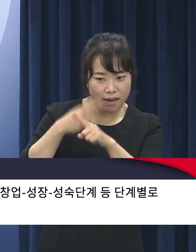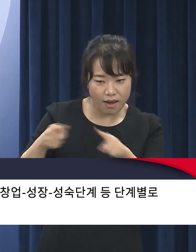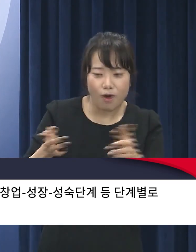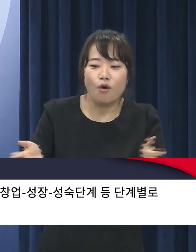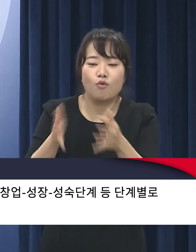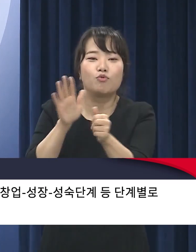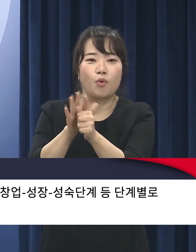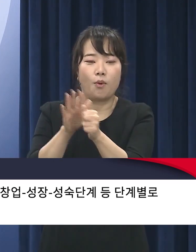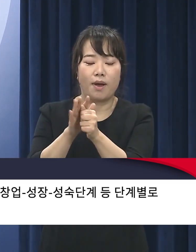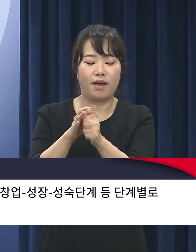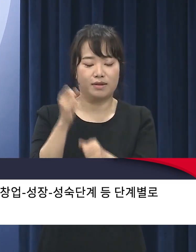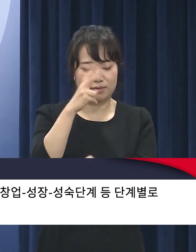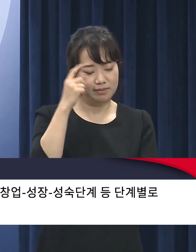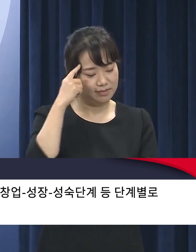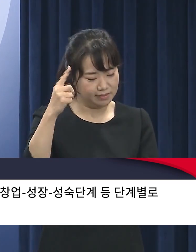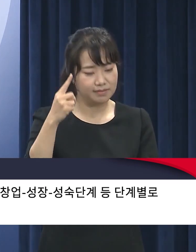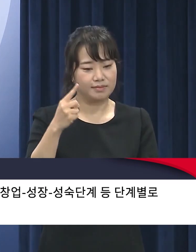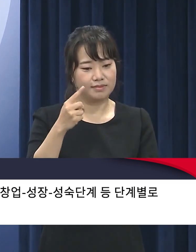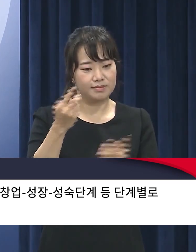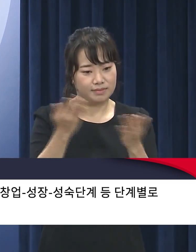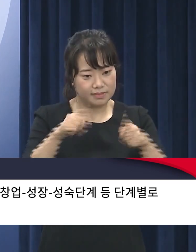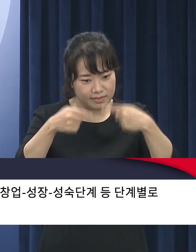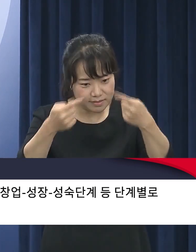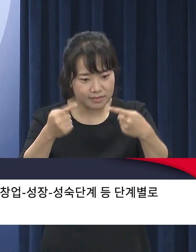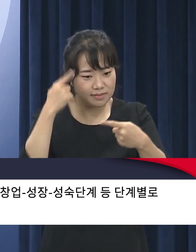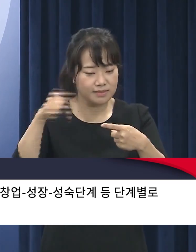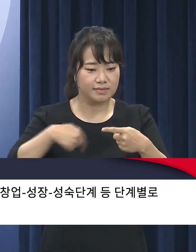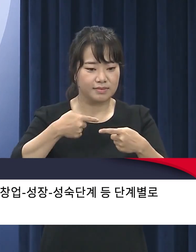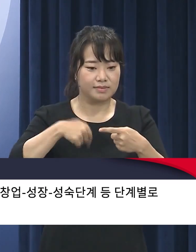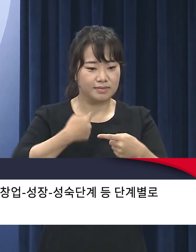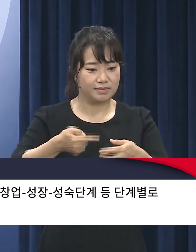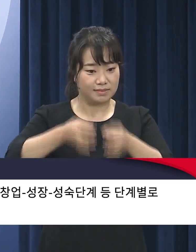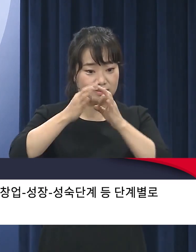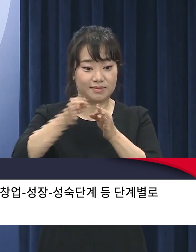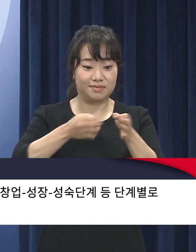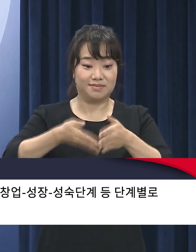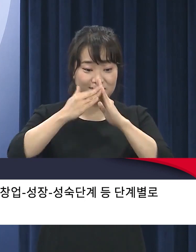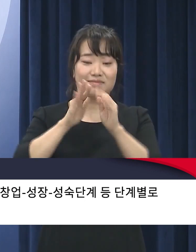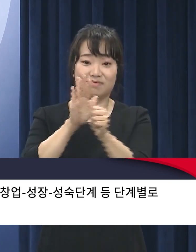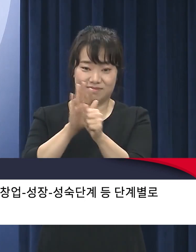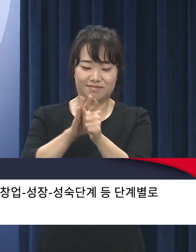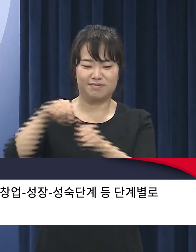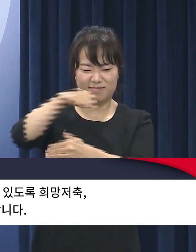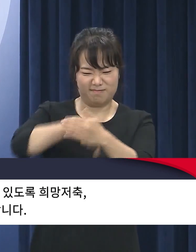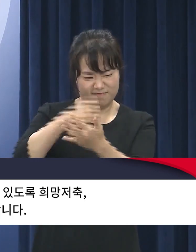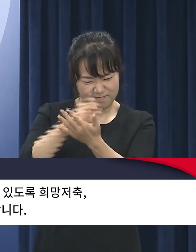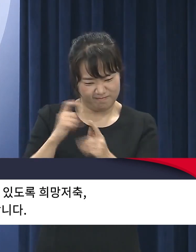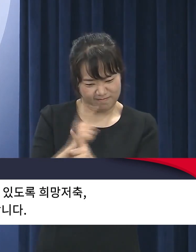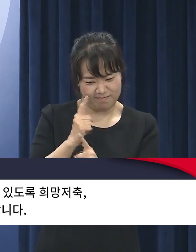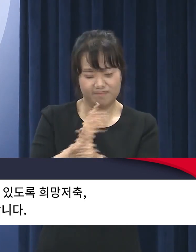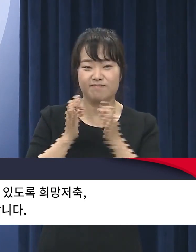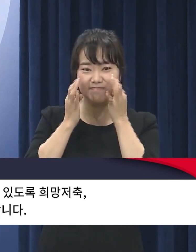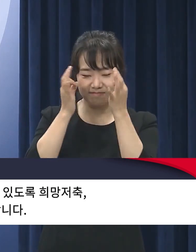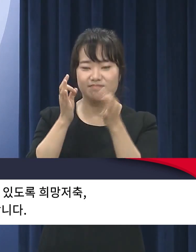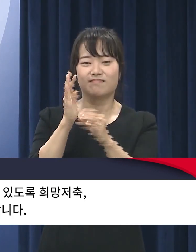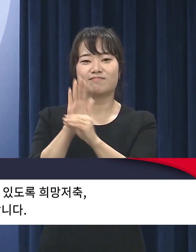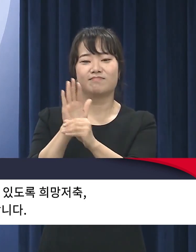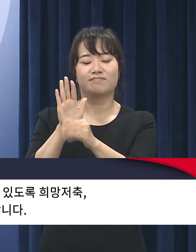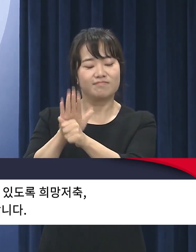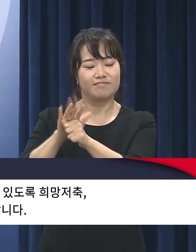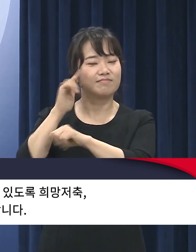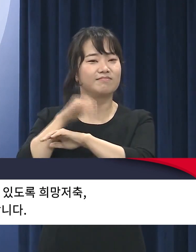창업, 성장, 성숙 단계 등 단계별로 자활 기업 창업 경영 내실화를 지원합니다.